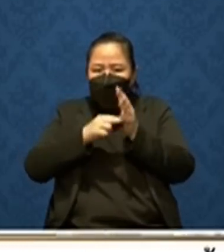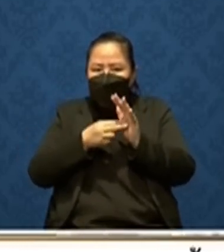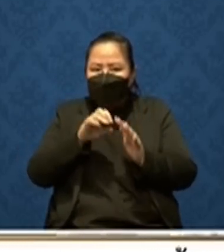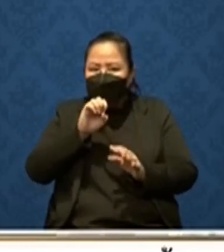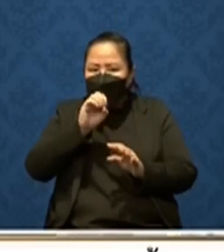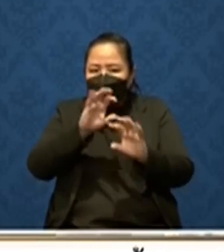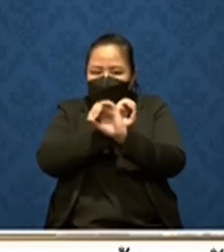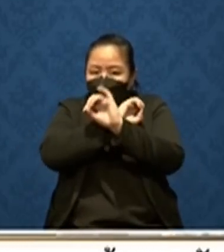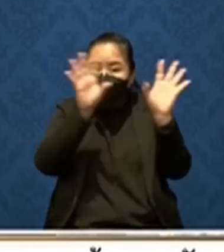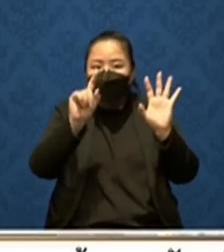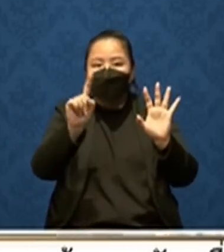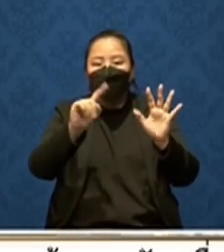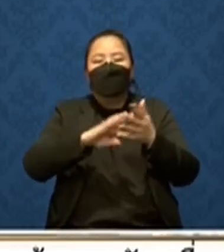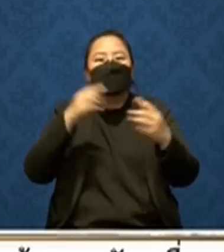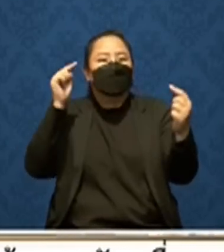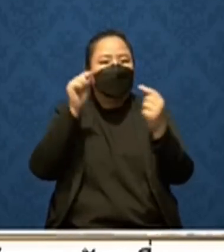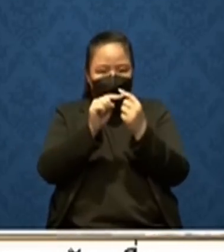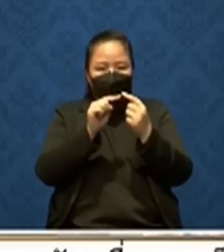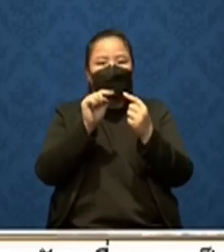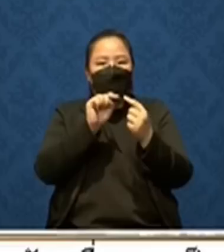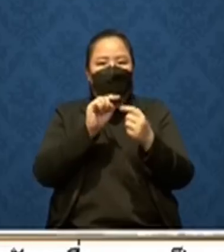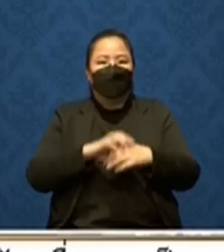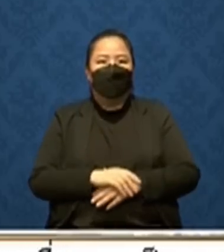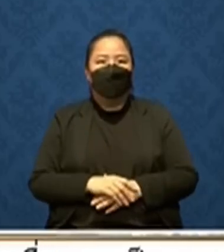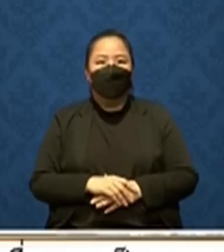วิสัยทัศน์add a